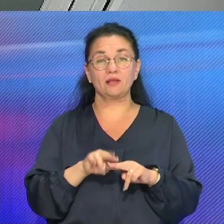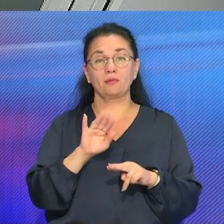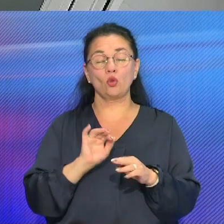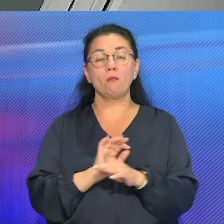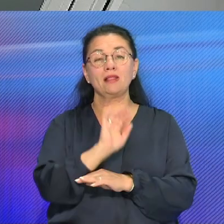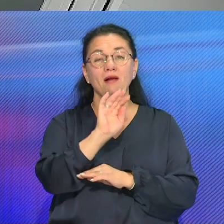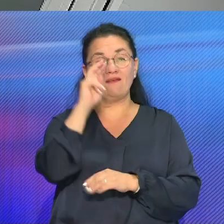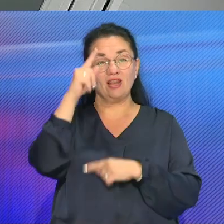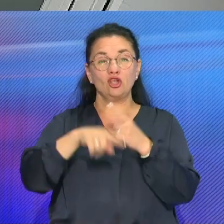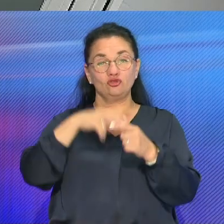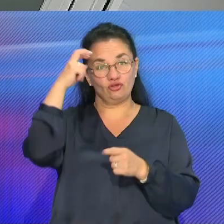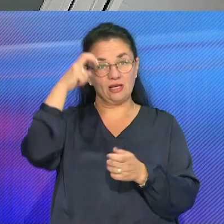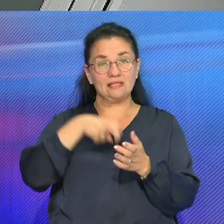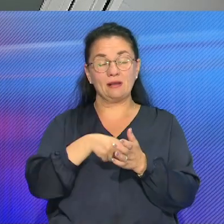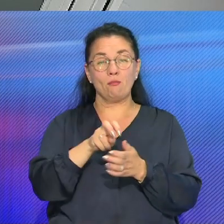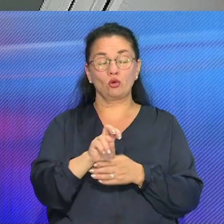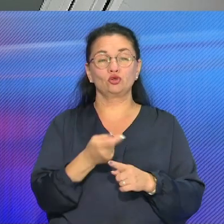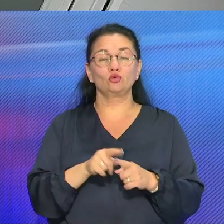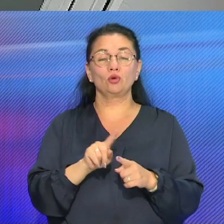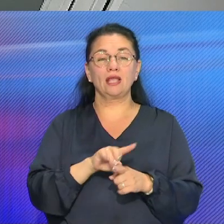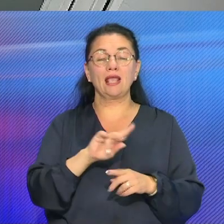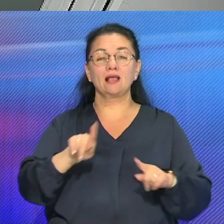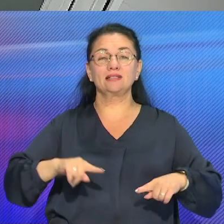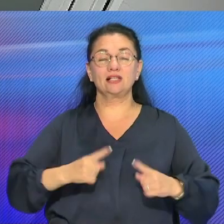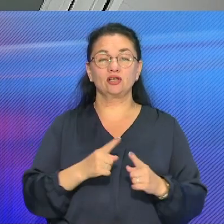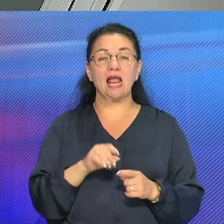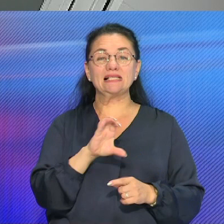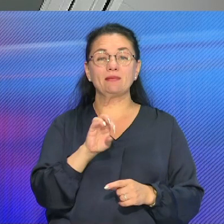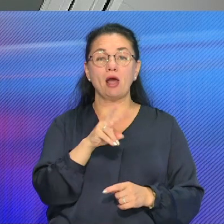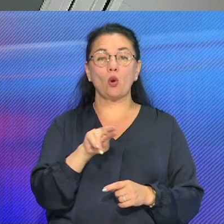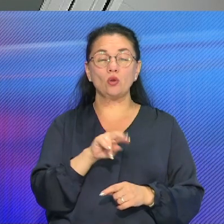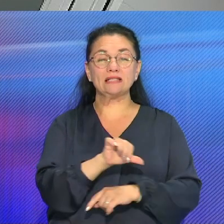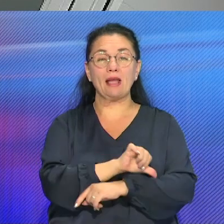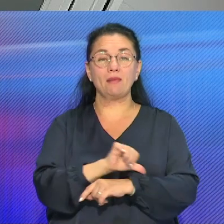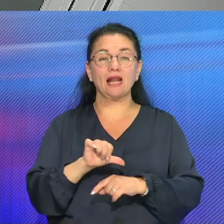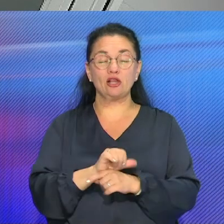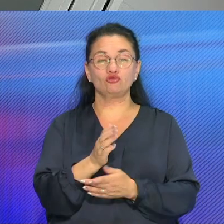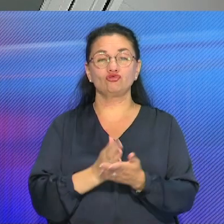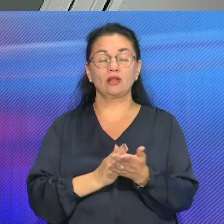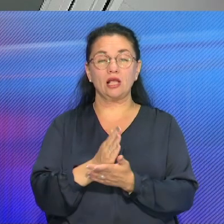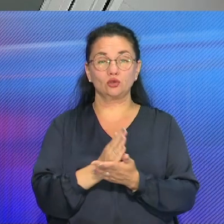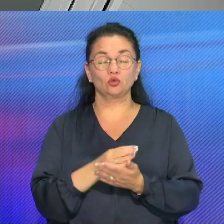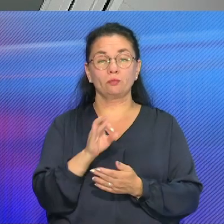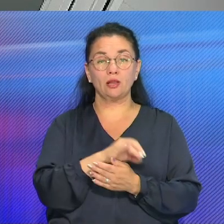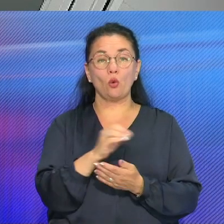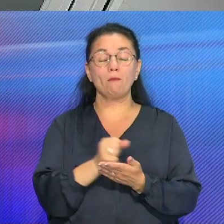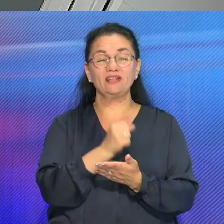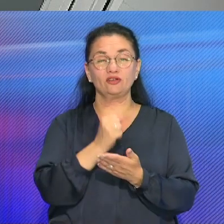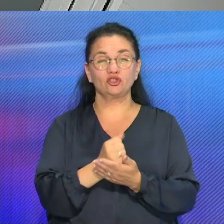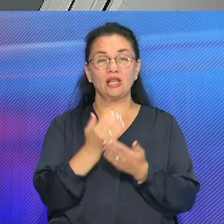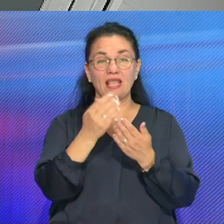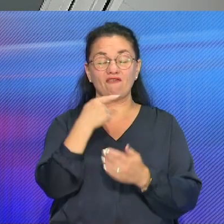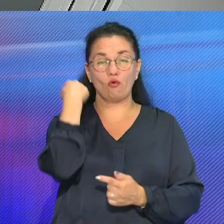Мужчины затриманы и измещены у изолятор часового утримания Смаргонской пограничной группы до установления его особой. За спробу